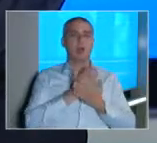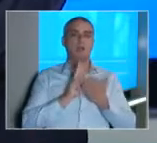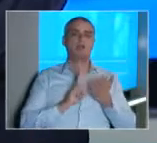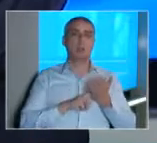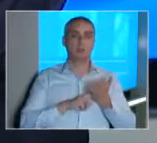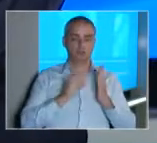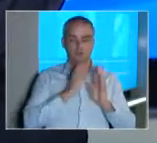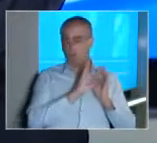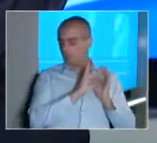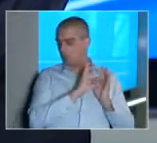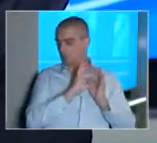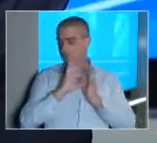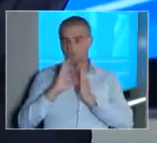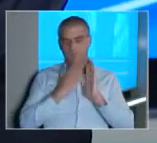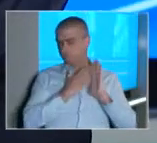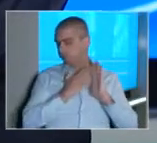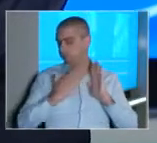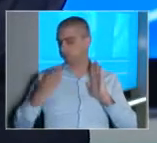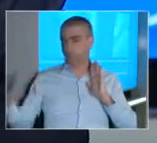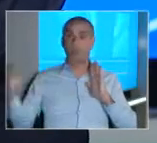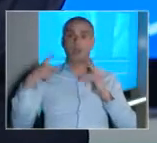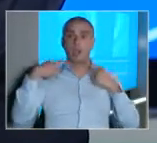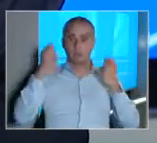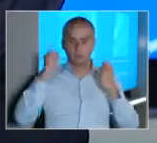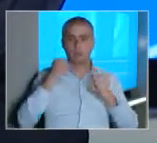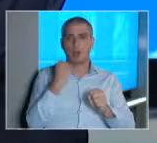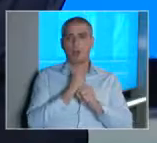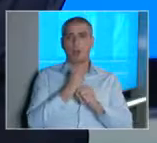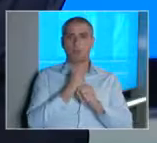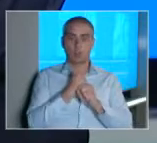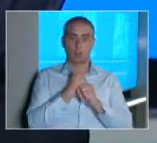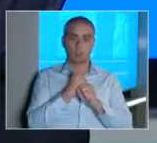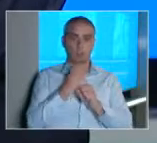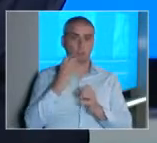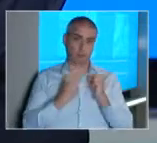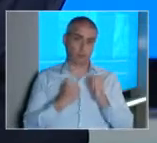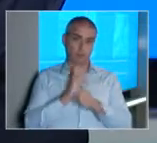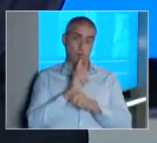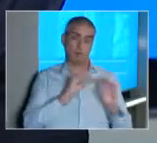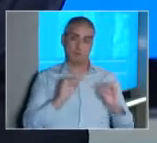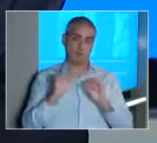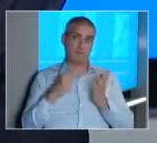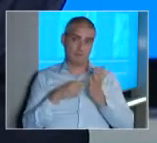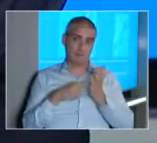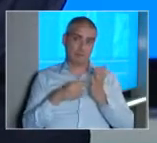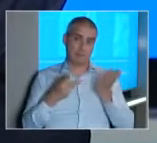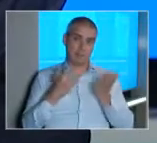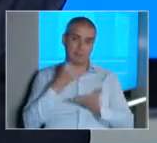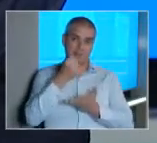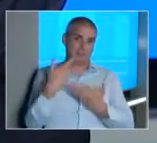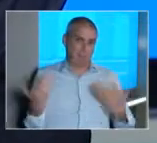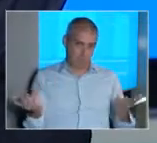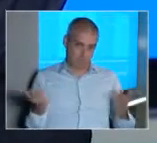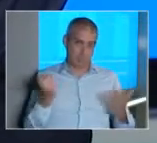נכונה שיהיה רצף חינוך, עכשיו צריך לבצע, קשה בתקופת מעבר הזה בגלל העניינים